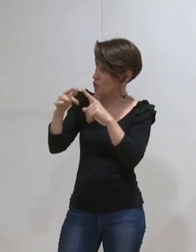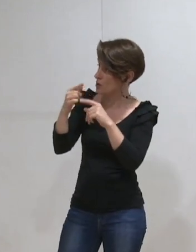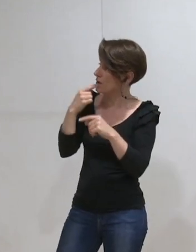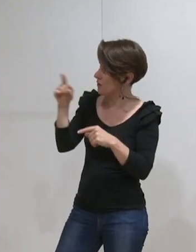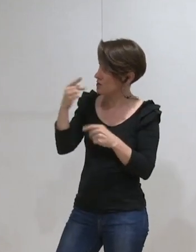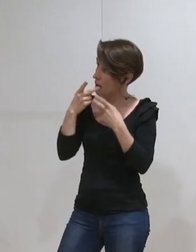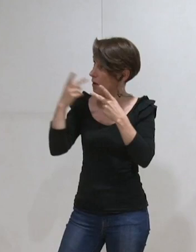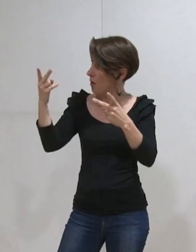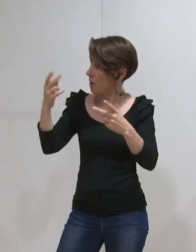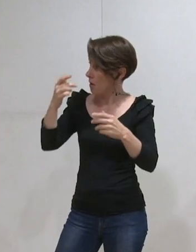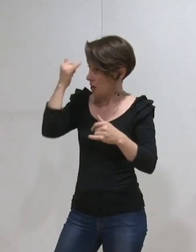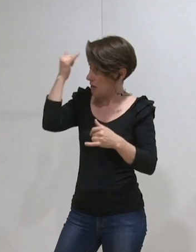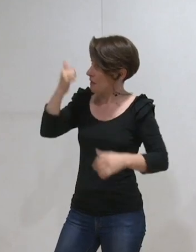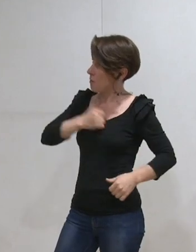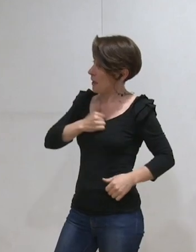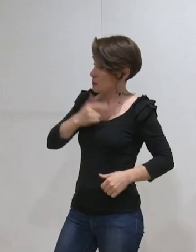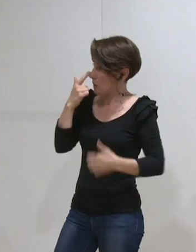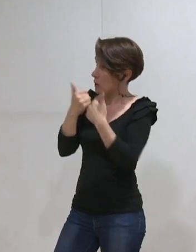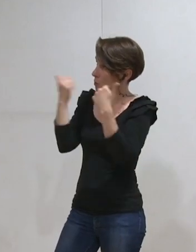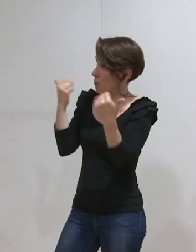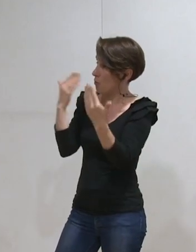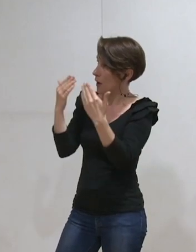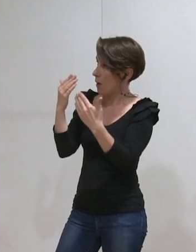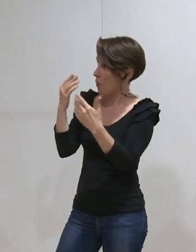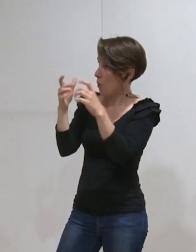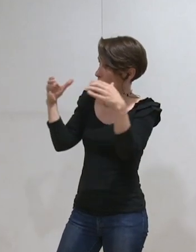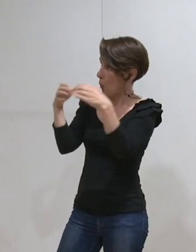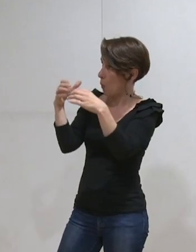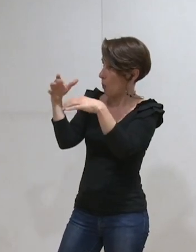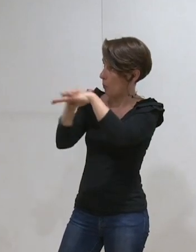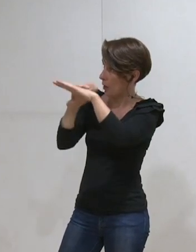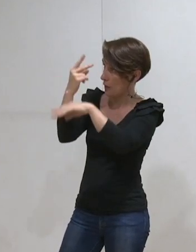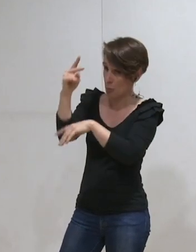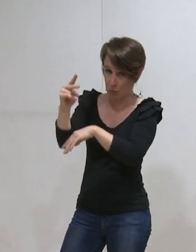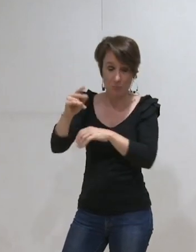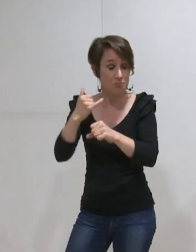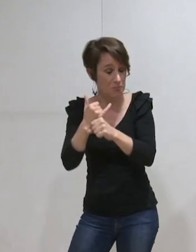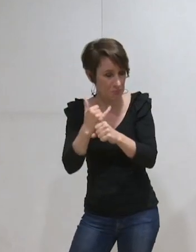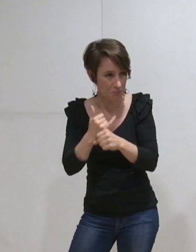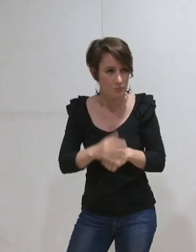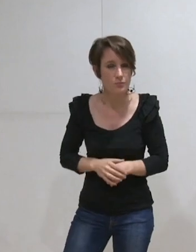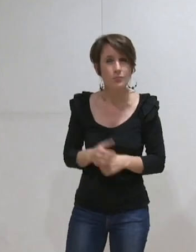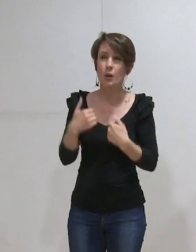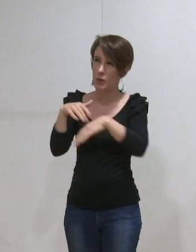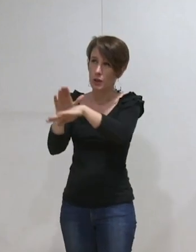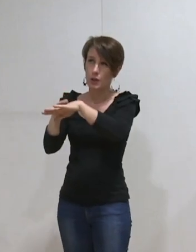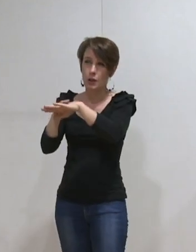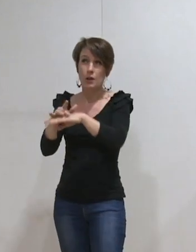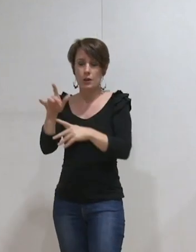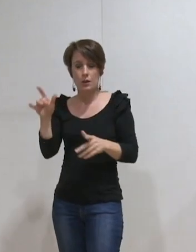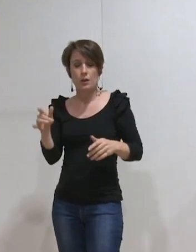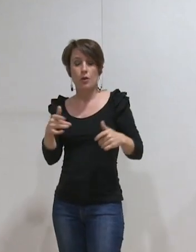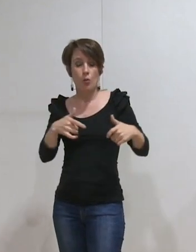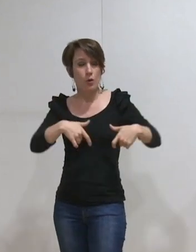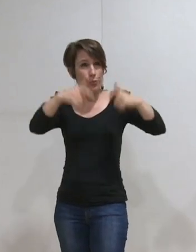un propos auquel on peut pour partie souscrire même si je lui rappelle que pour les opérations qui ont été construites à 30 ou 35 % de logements